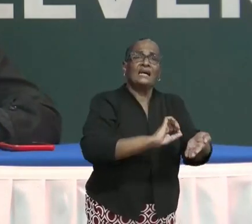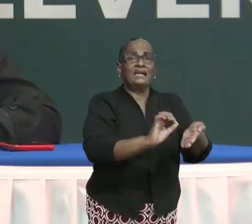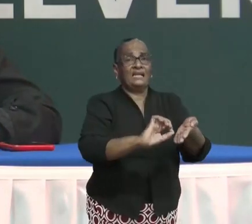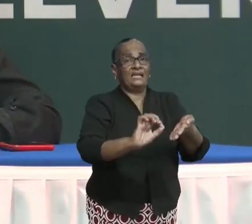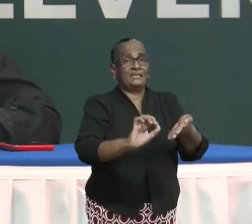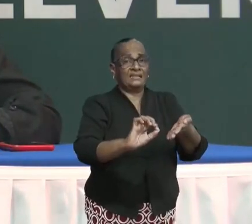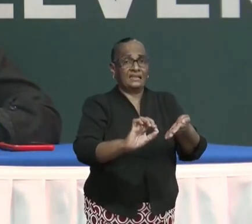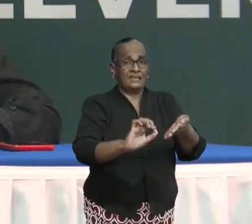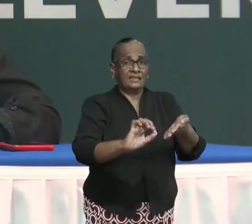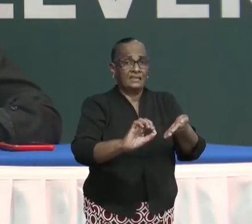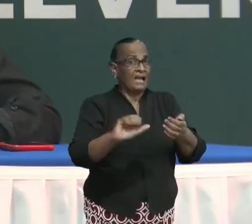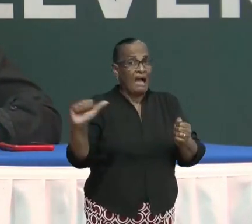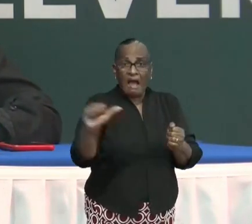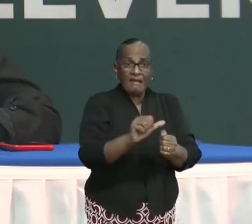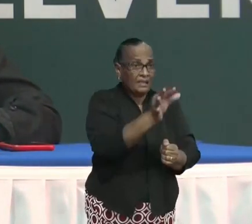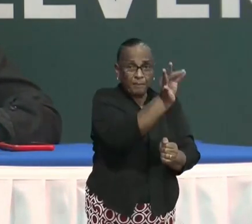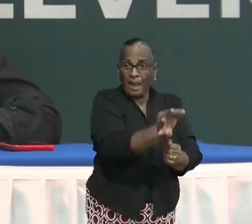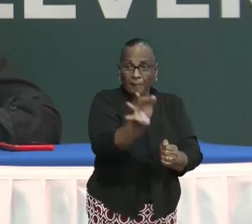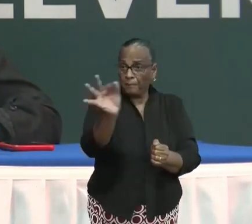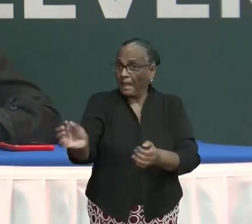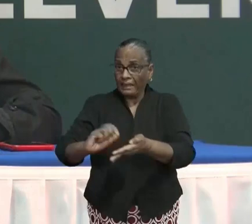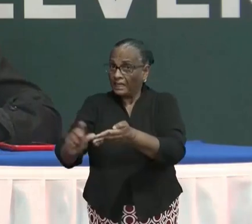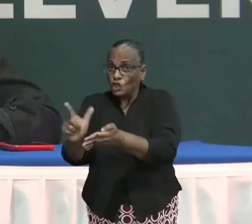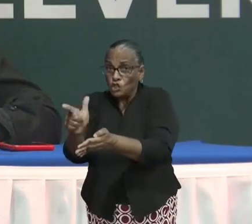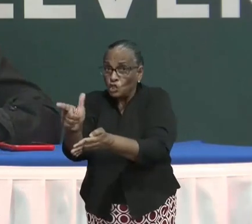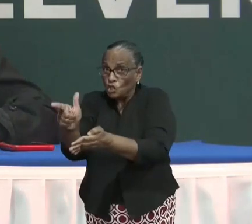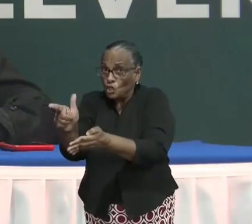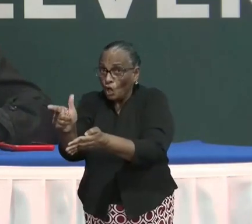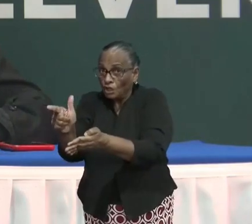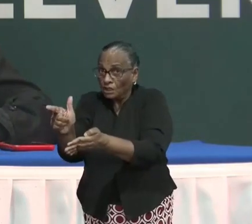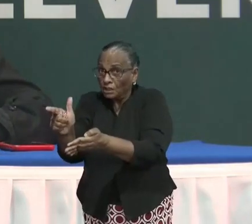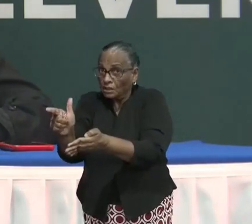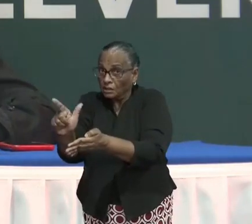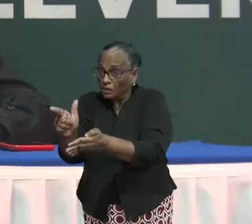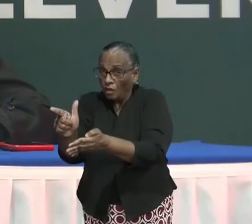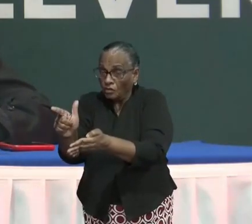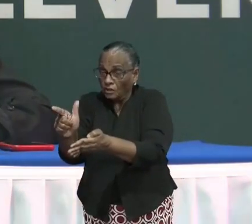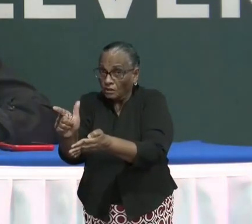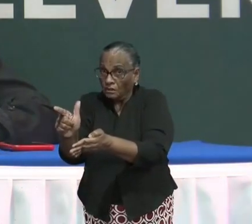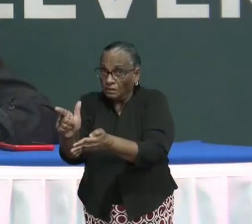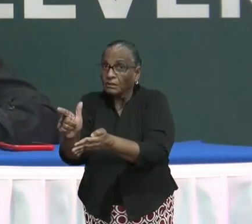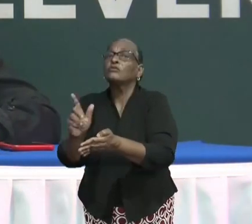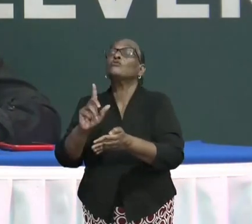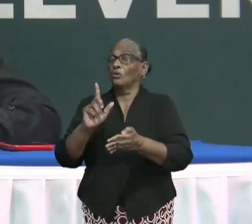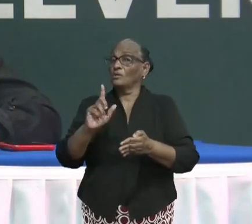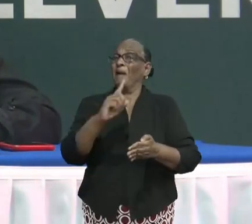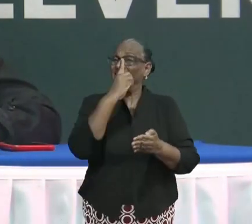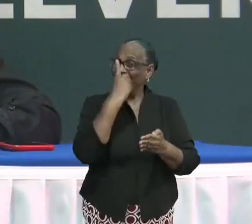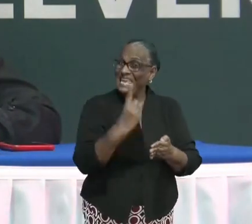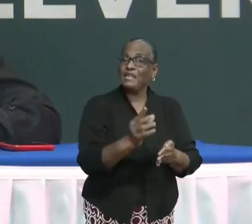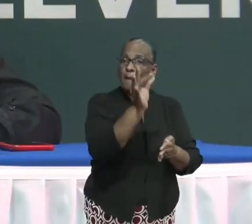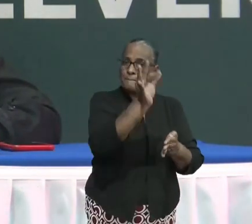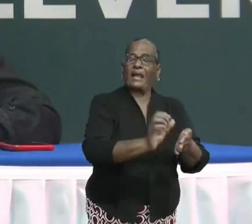inon registreer noma presi ete. En na de presi de toelaatse presi sa ikan be registreer ete.